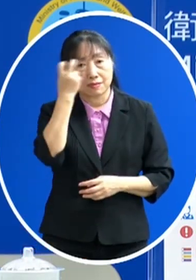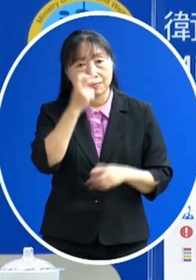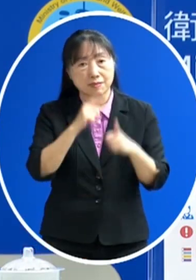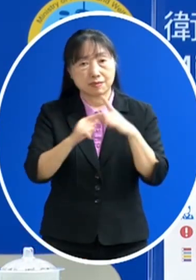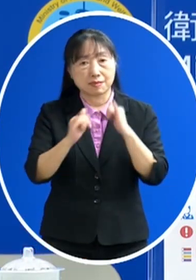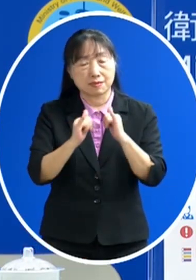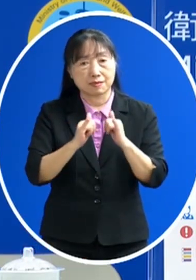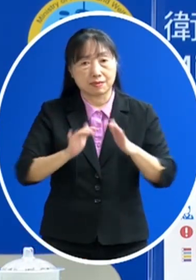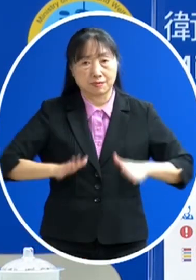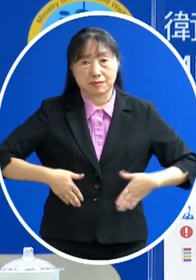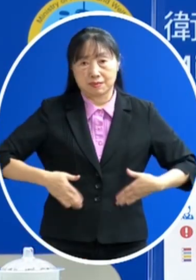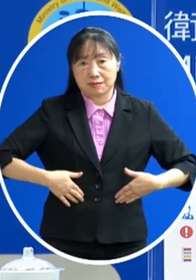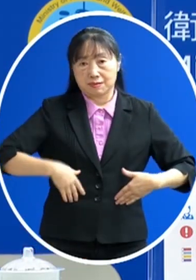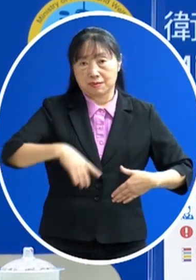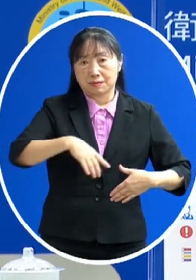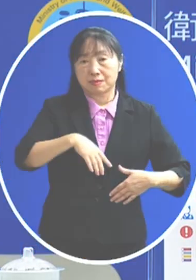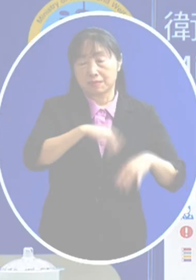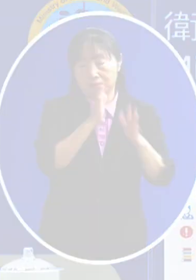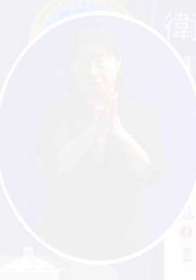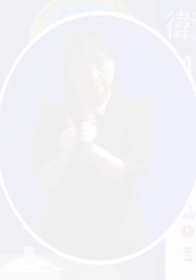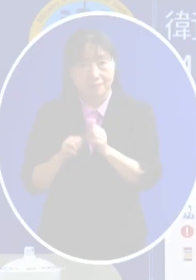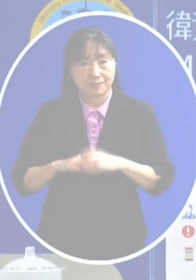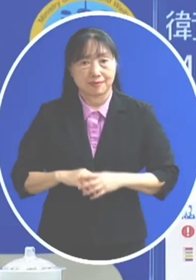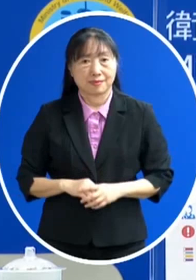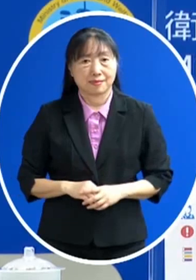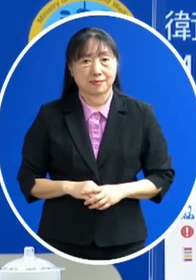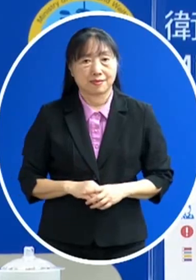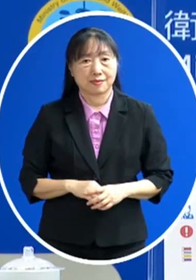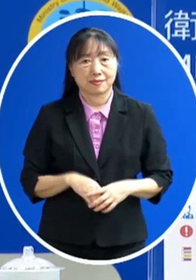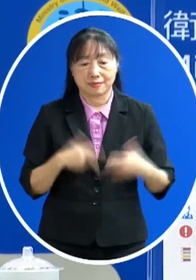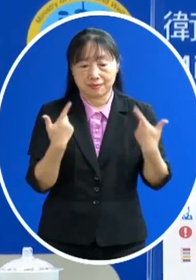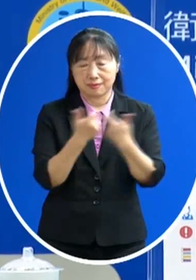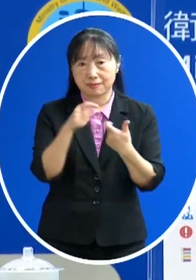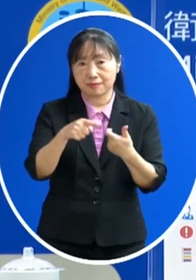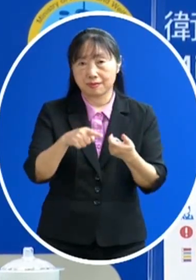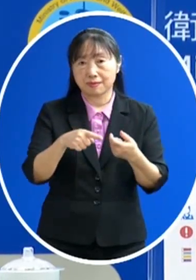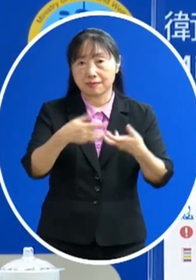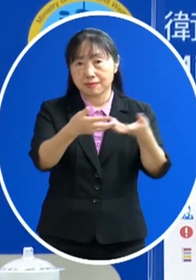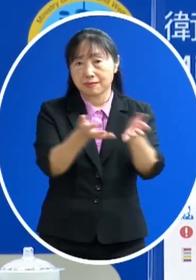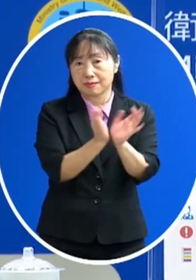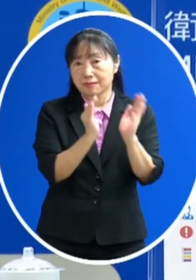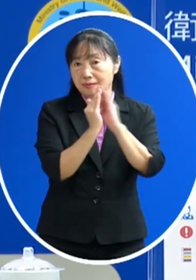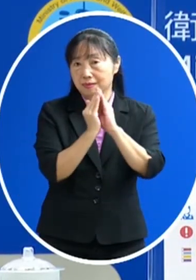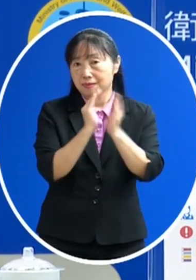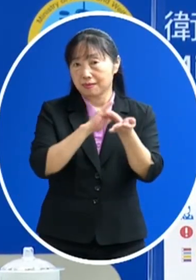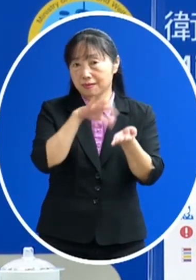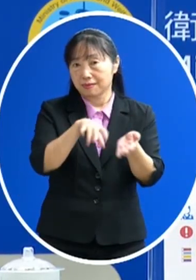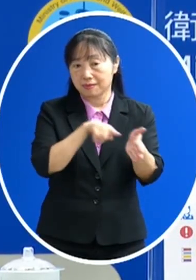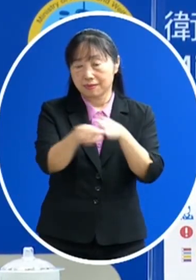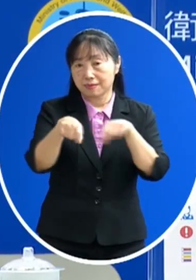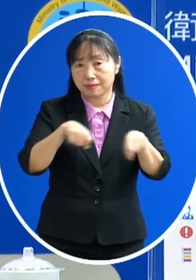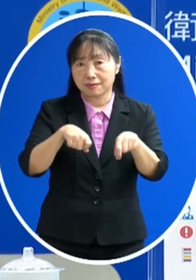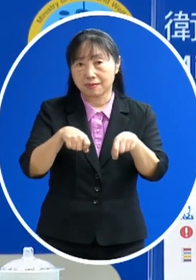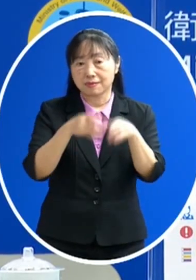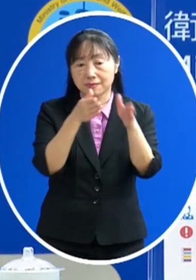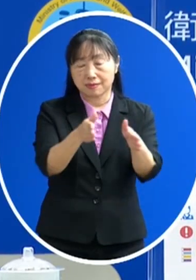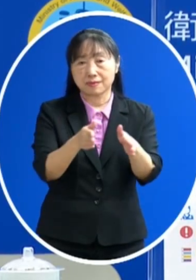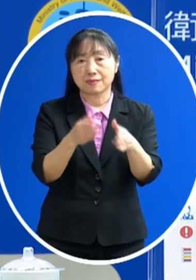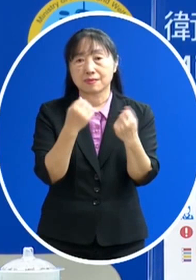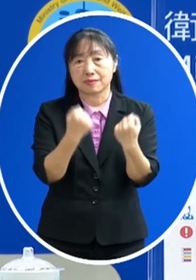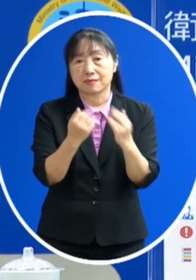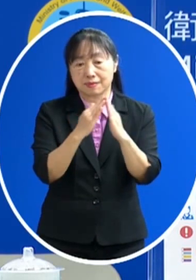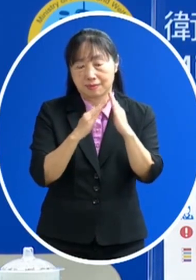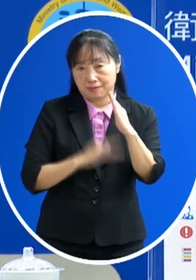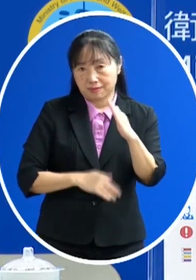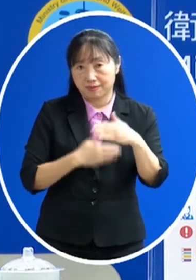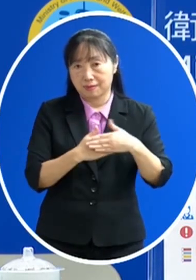的紧急医疗线上咨询平台。因应这个布桃专案，那么对于居家隔